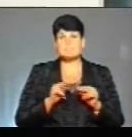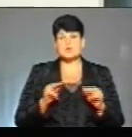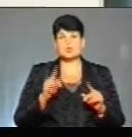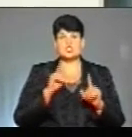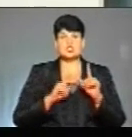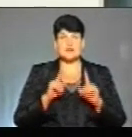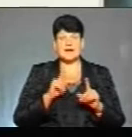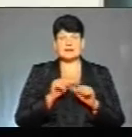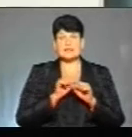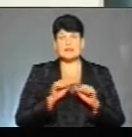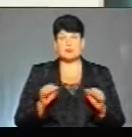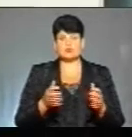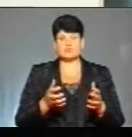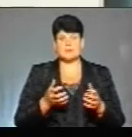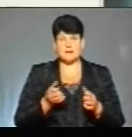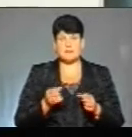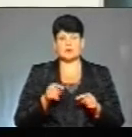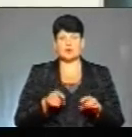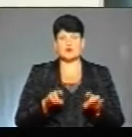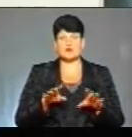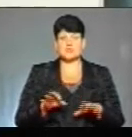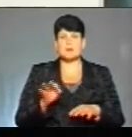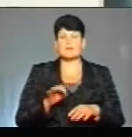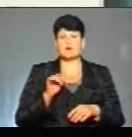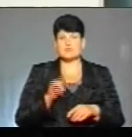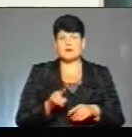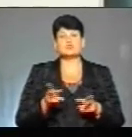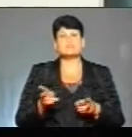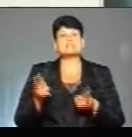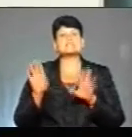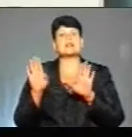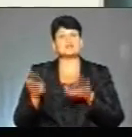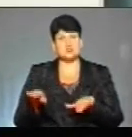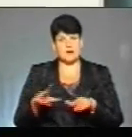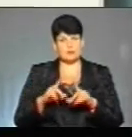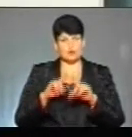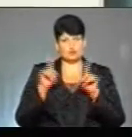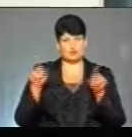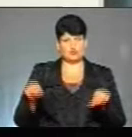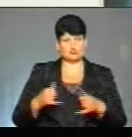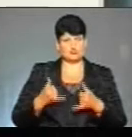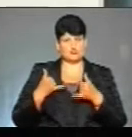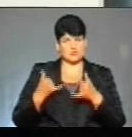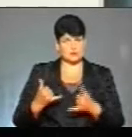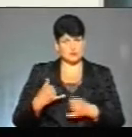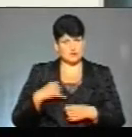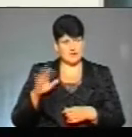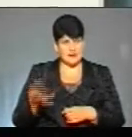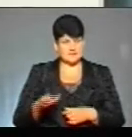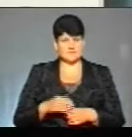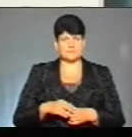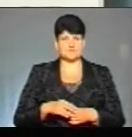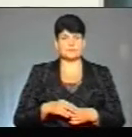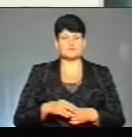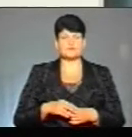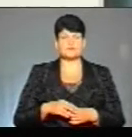педагогічні ради не можуть приймати такого рішення про те, що ми залишаємо дошку пошани у нашому закладі, і це має бути так, і